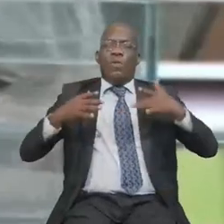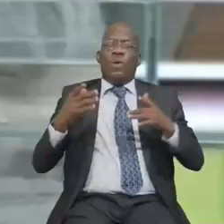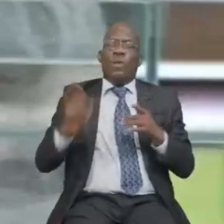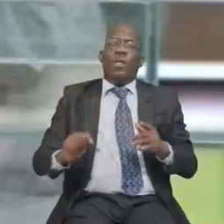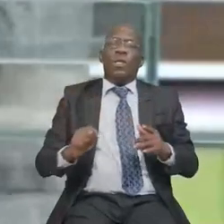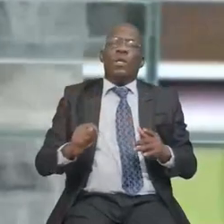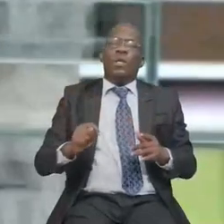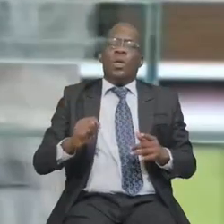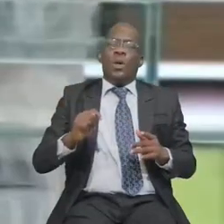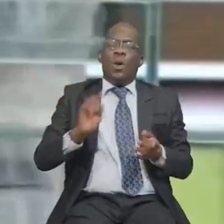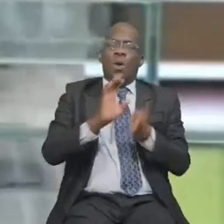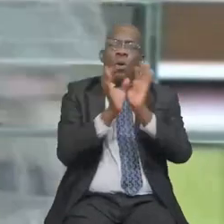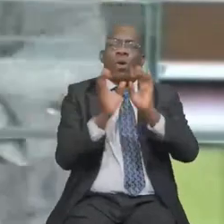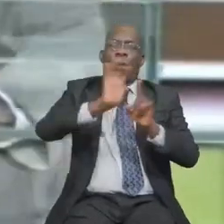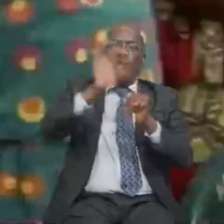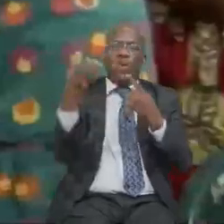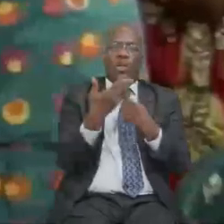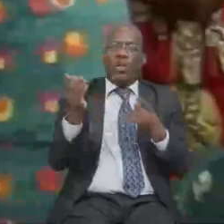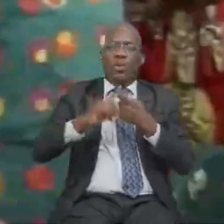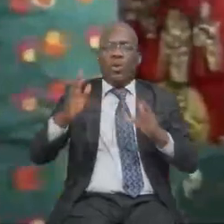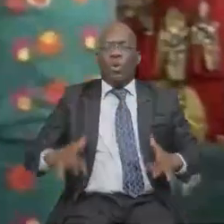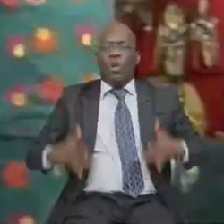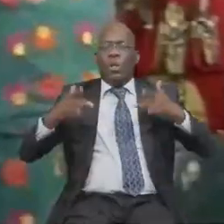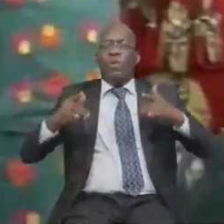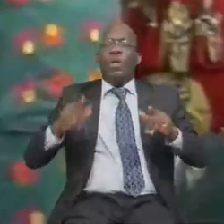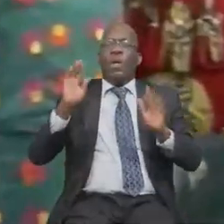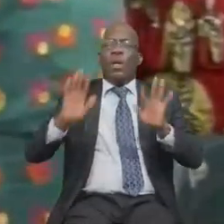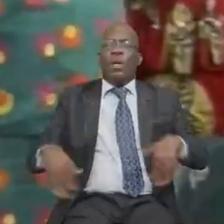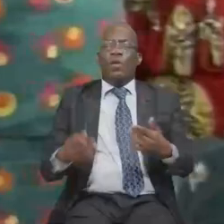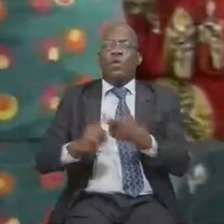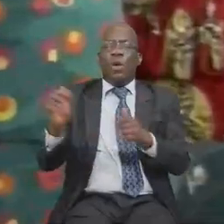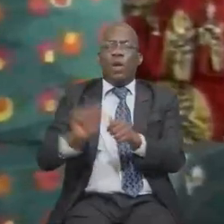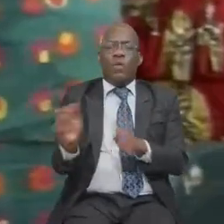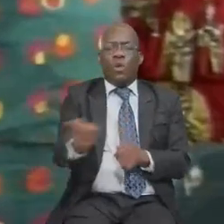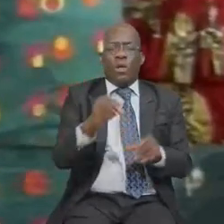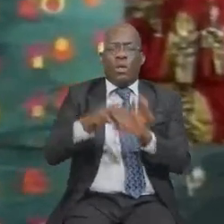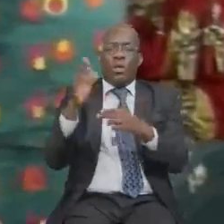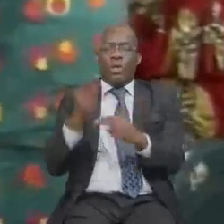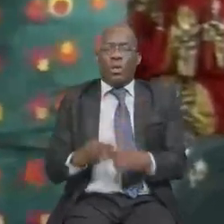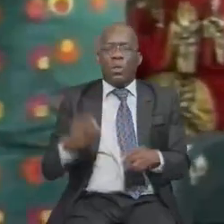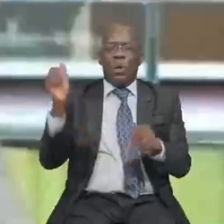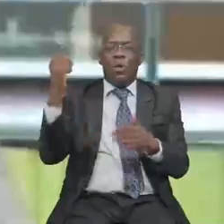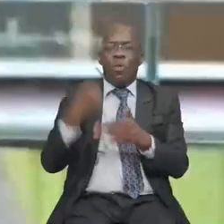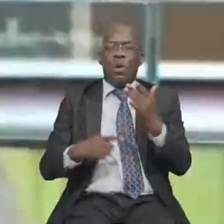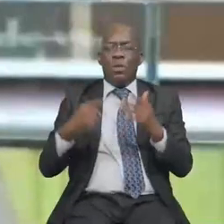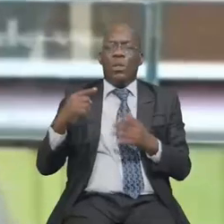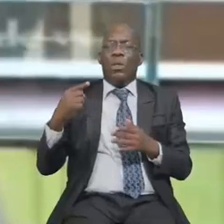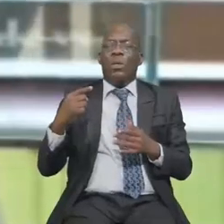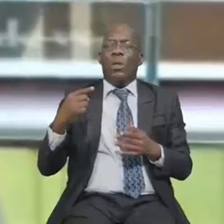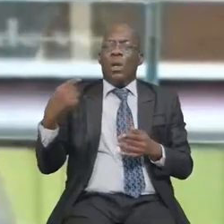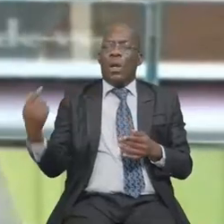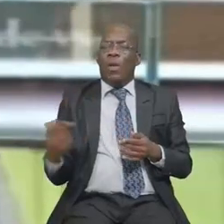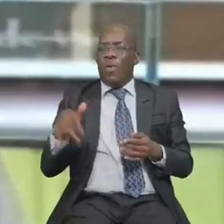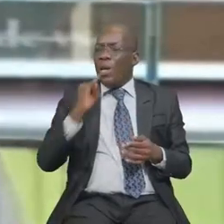donne à chacun au nom de Jésus. Et tout ce qui est ton souci sur ton